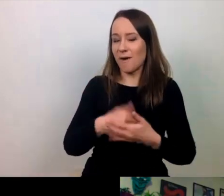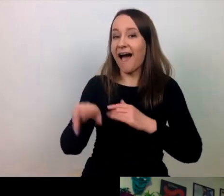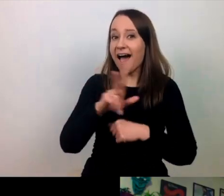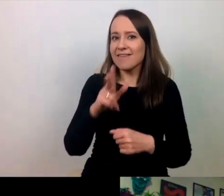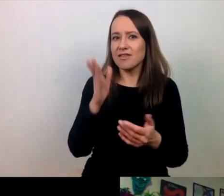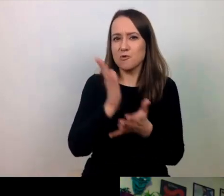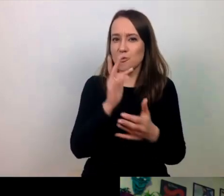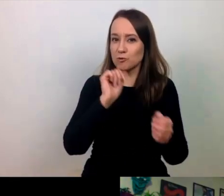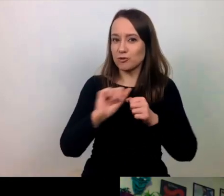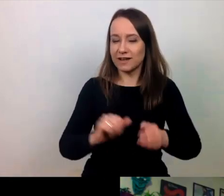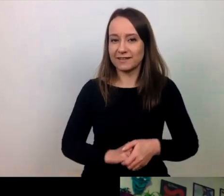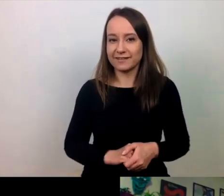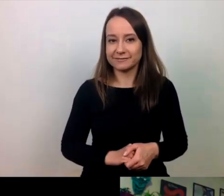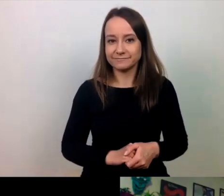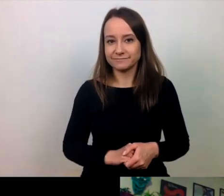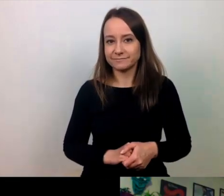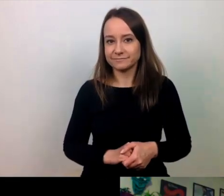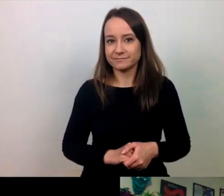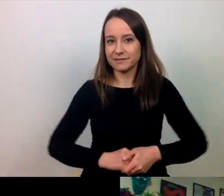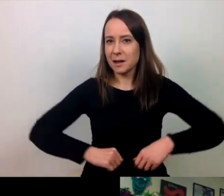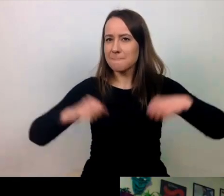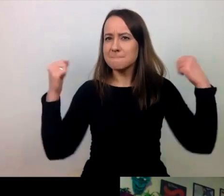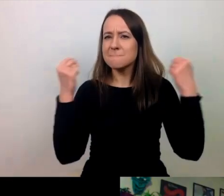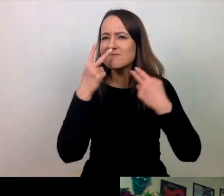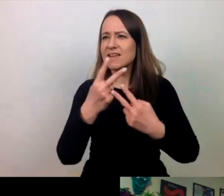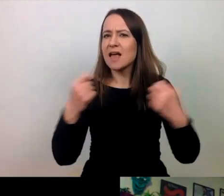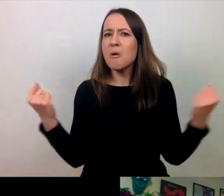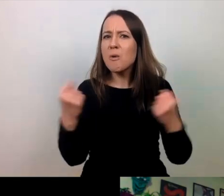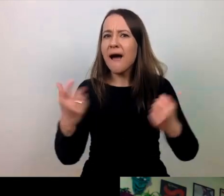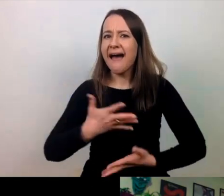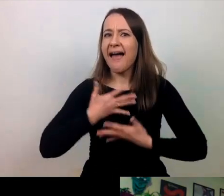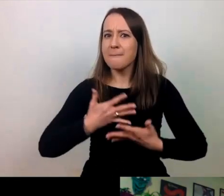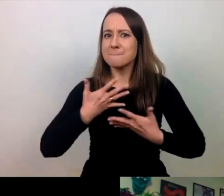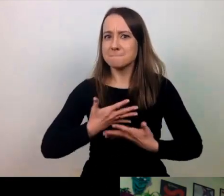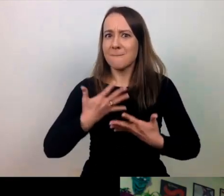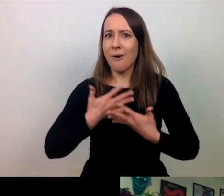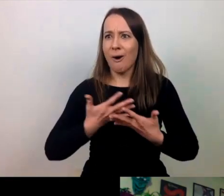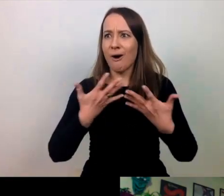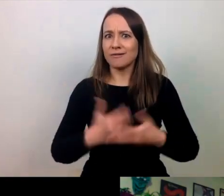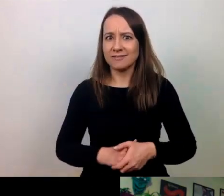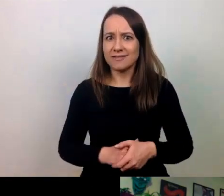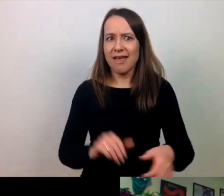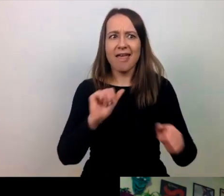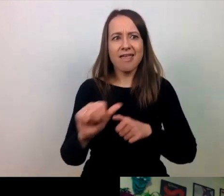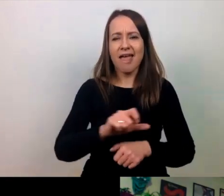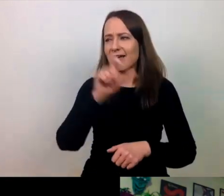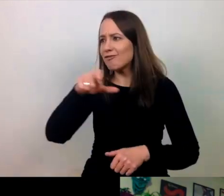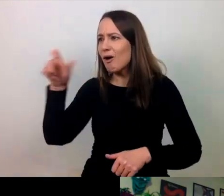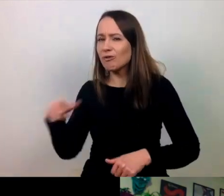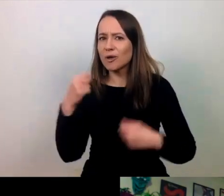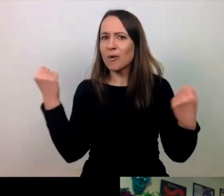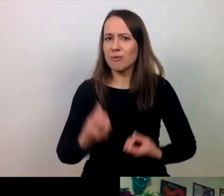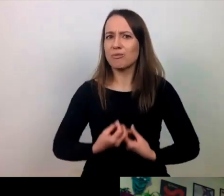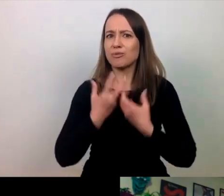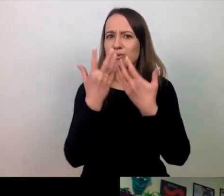scenę, gdzie dosyć mocno emocje między postaciami dochodzą do głosu, kiedy na przykład jest